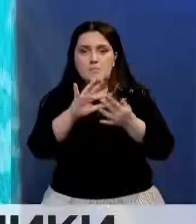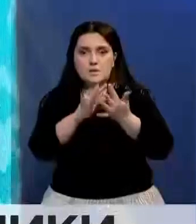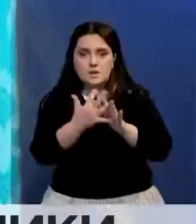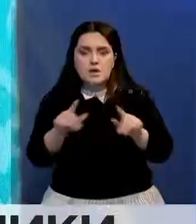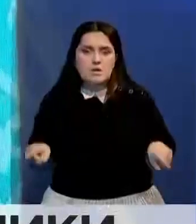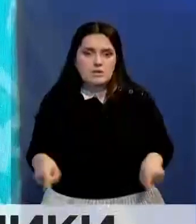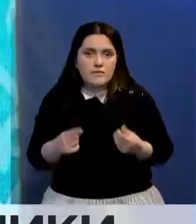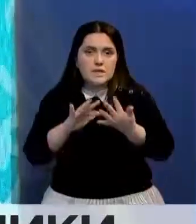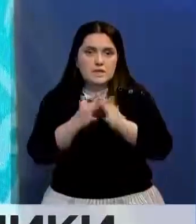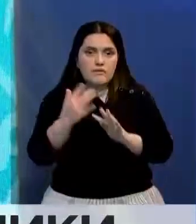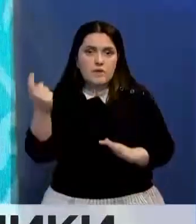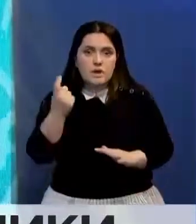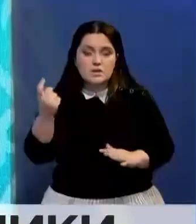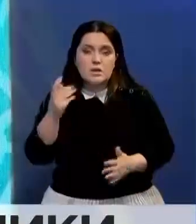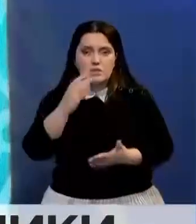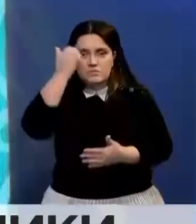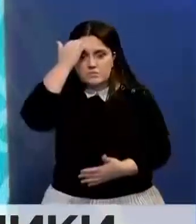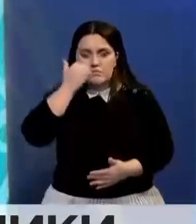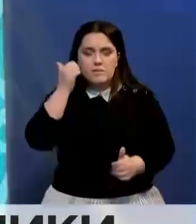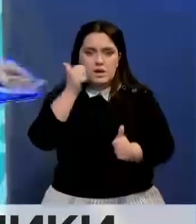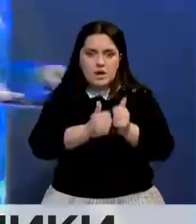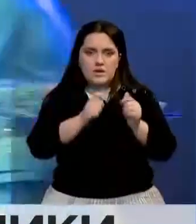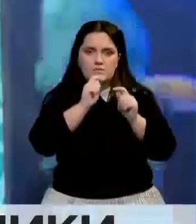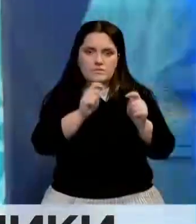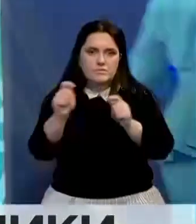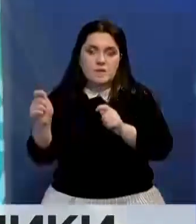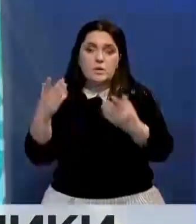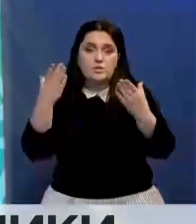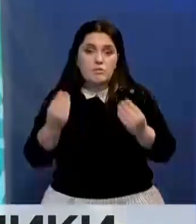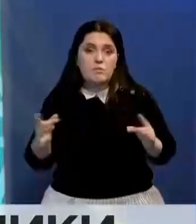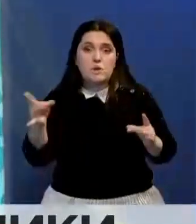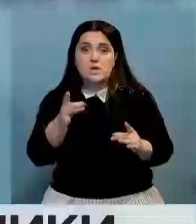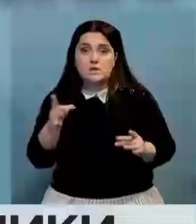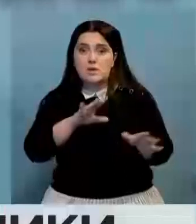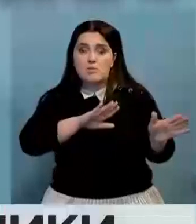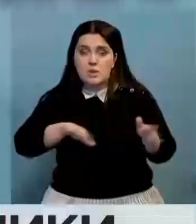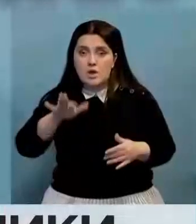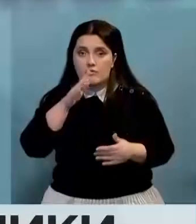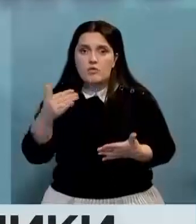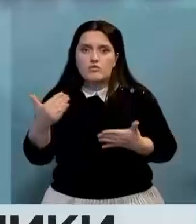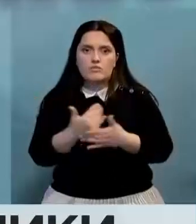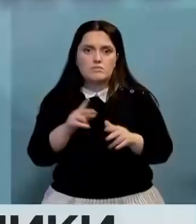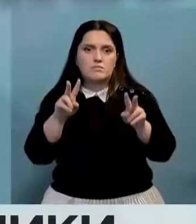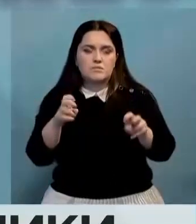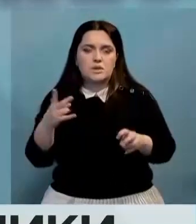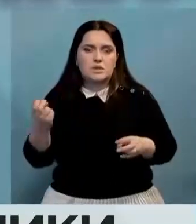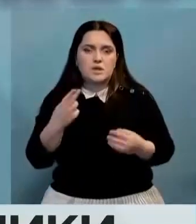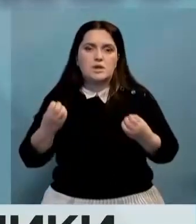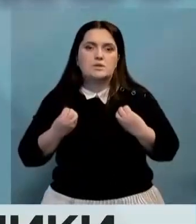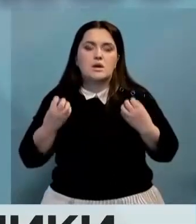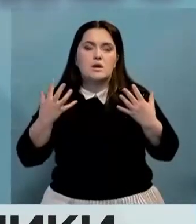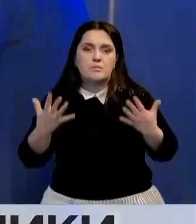сельского хозяйства. И в этом есть заслуга каждого награжденного. С Днем Республики, который спустя годы вновь обрел статус национального